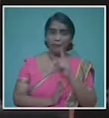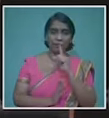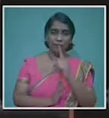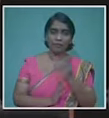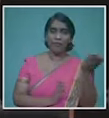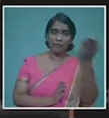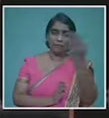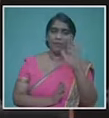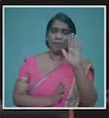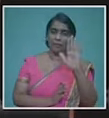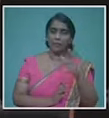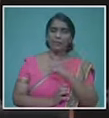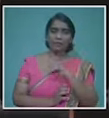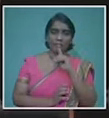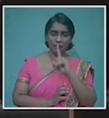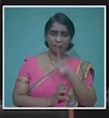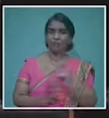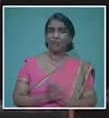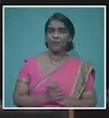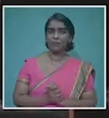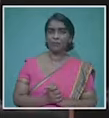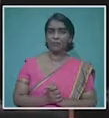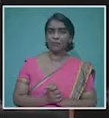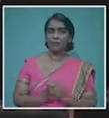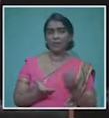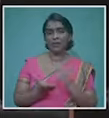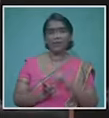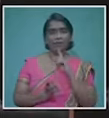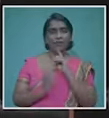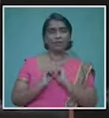ඔය අයිතිය තව කියන්නද? මේ ඉන්න අය නිසා මම කියන්නේ. තව කියන්න වැඩක් නැහැ.